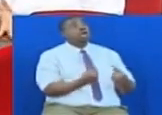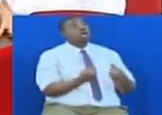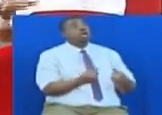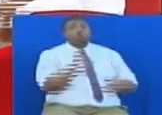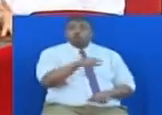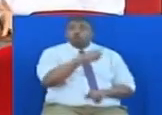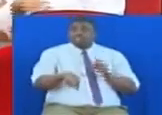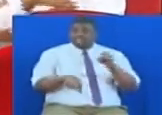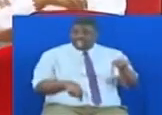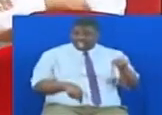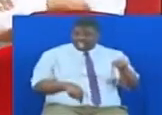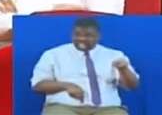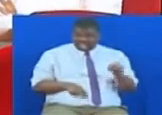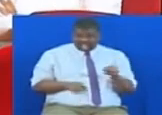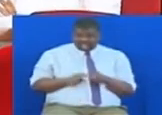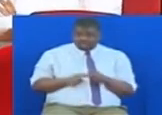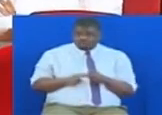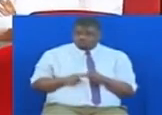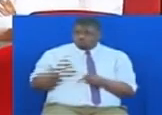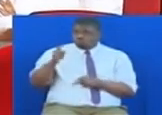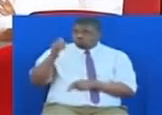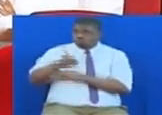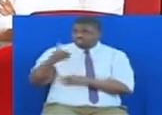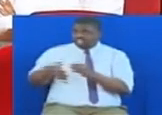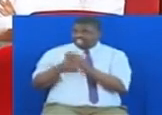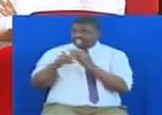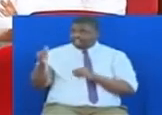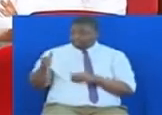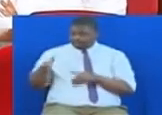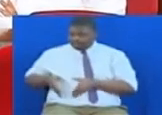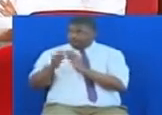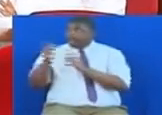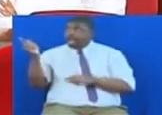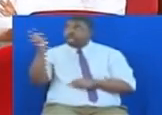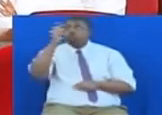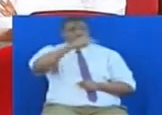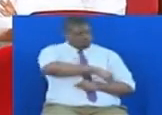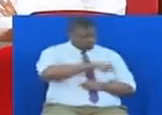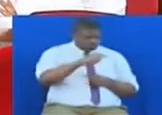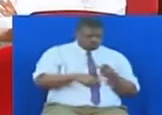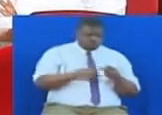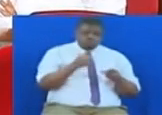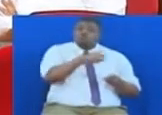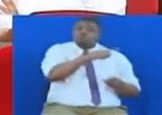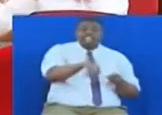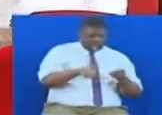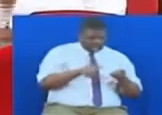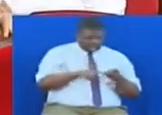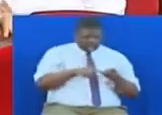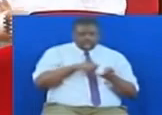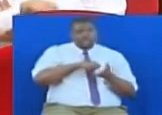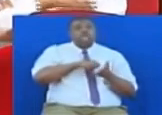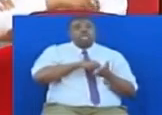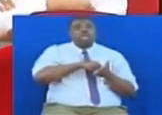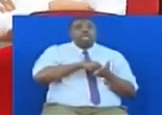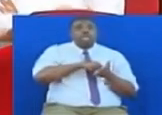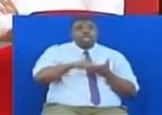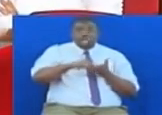Kosa lake ni kujenga flyovers. Kosa lake ni kununua mandege. Kosa lake